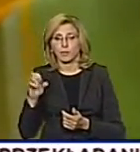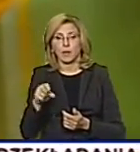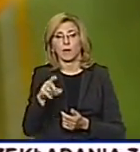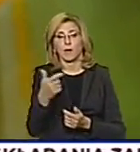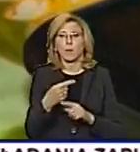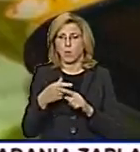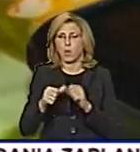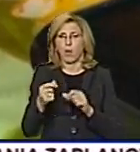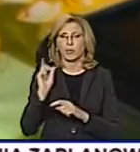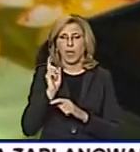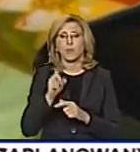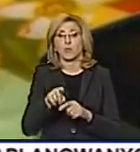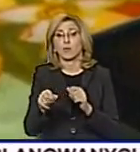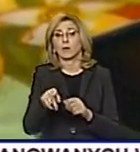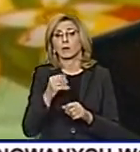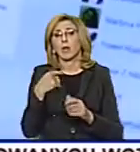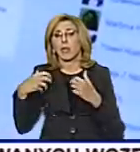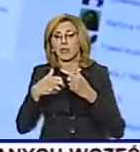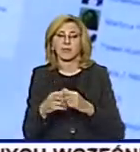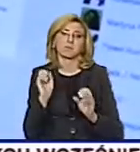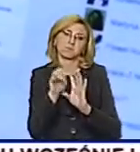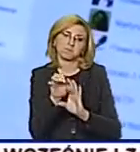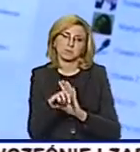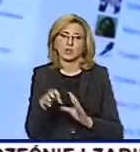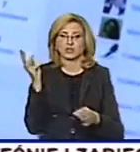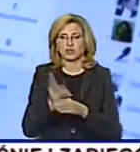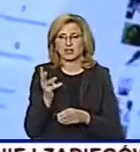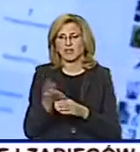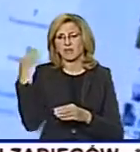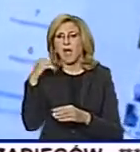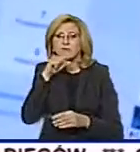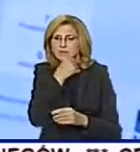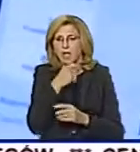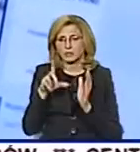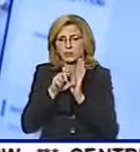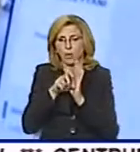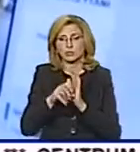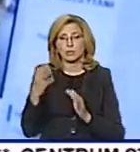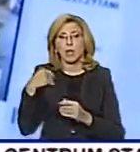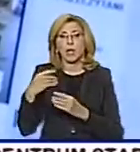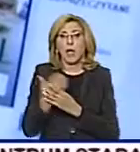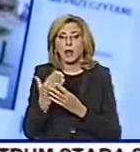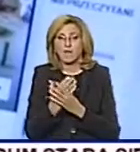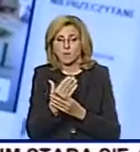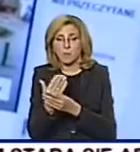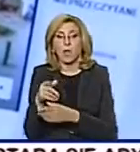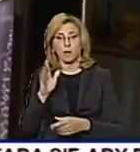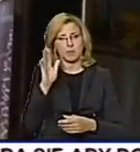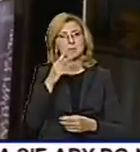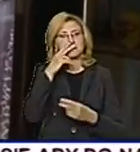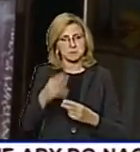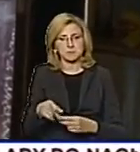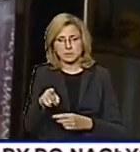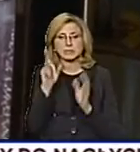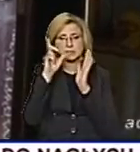Pół roku temu na stronie internetowej zamieścili 40 archiwalnych zdjęć sieradza. Nagle zauważono, że te